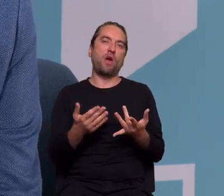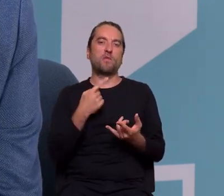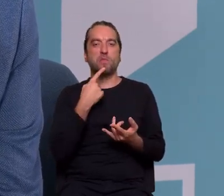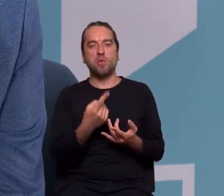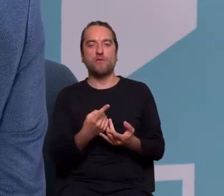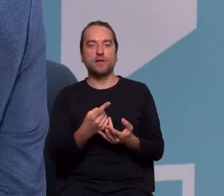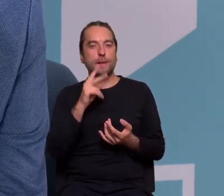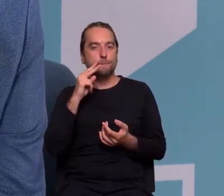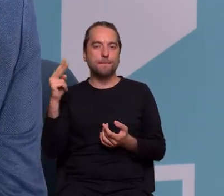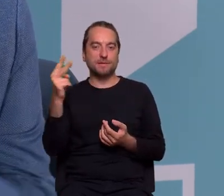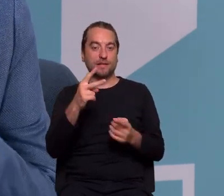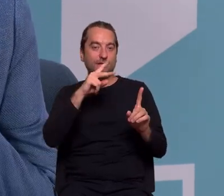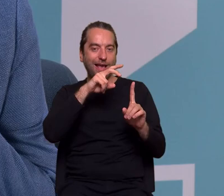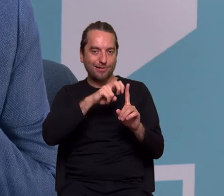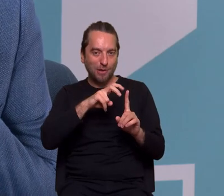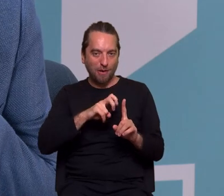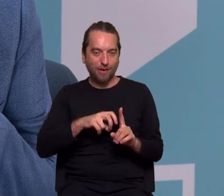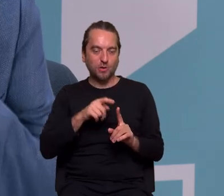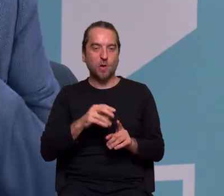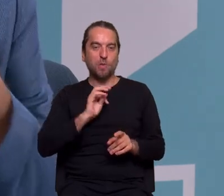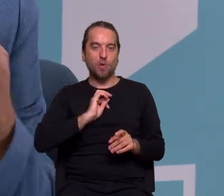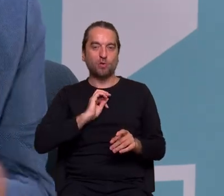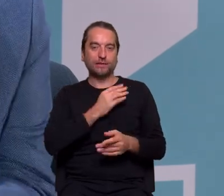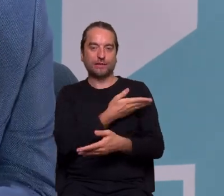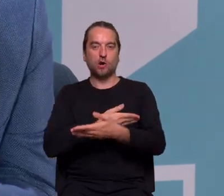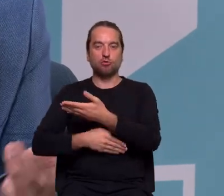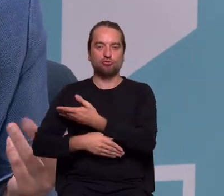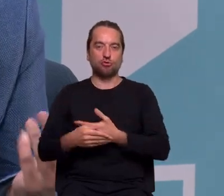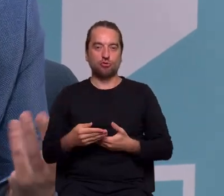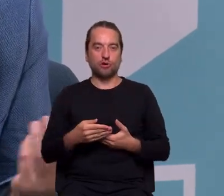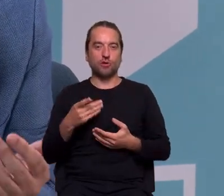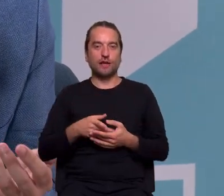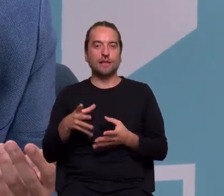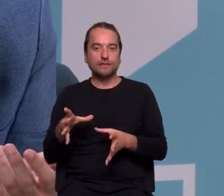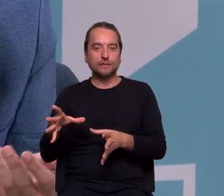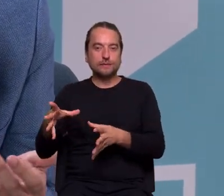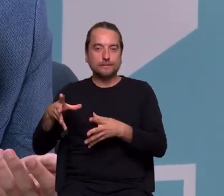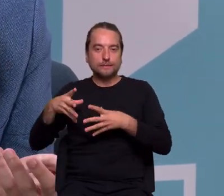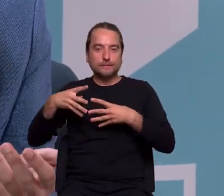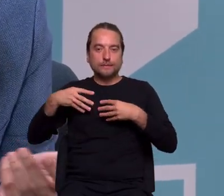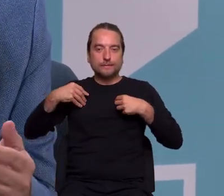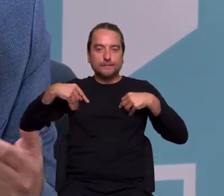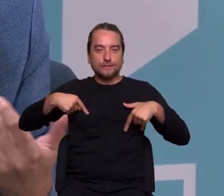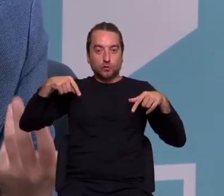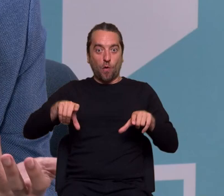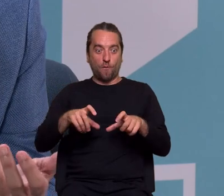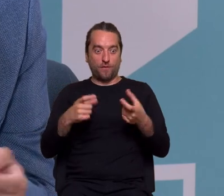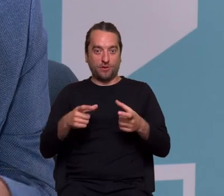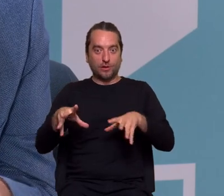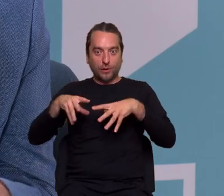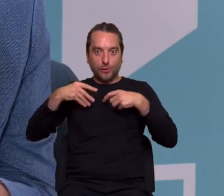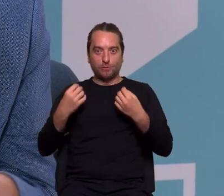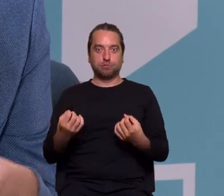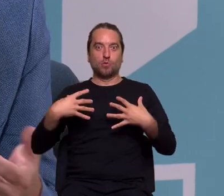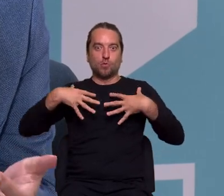z perspektywy antropologicznej, to moja koszulka w tej chwili nasiąka tym wydarzeniem, które tutaj mamy. I jeśli